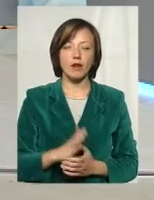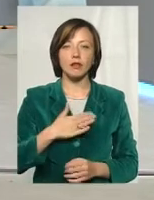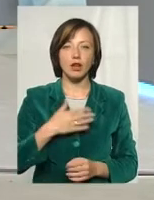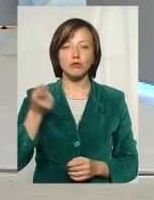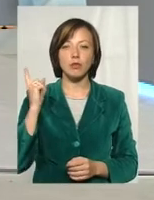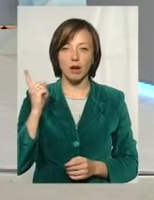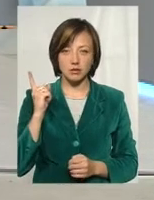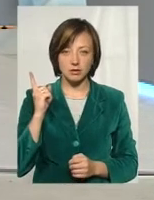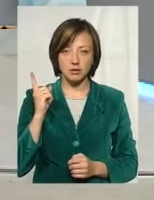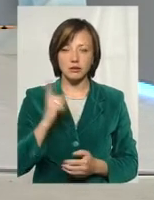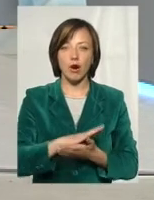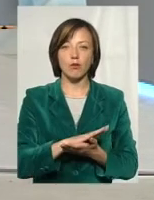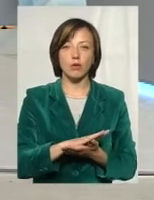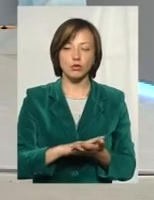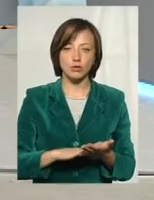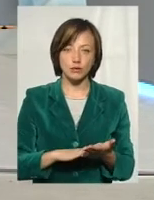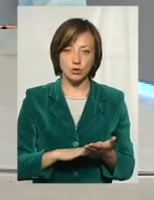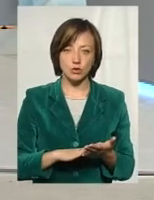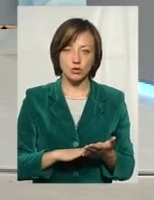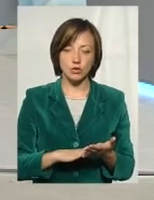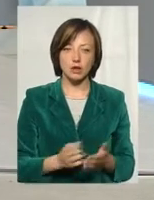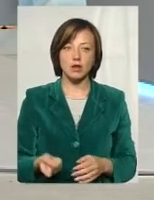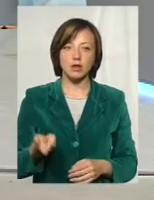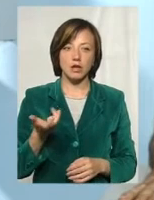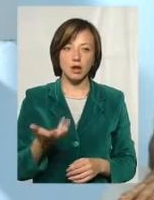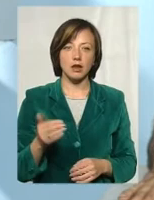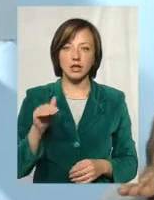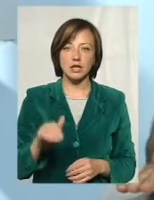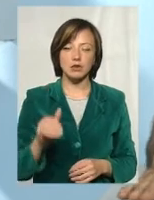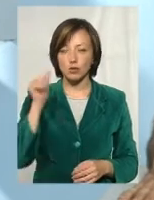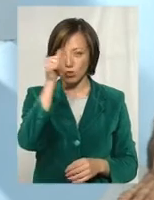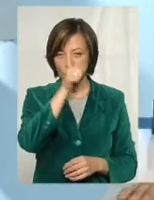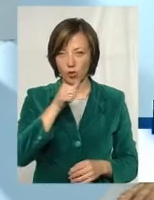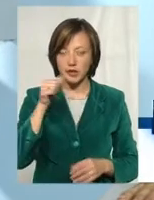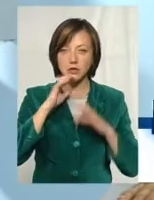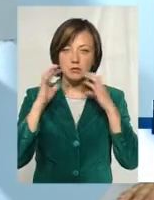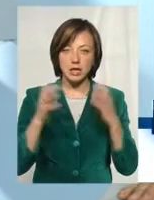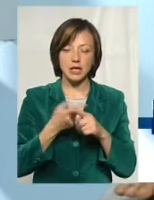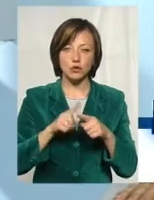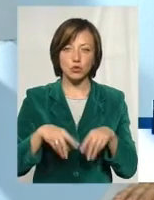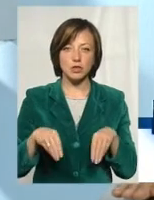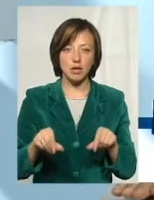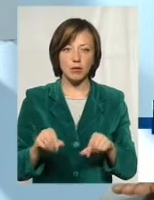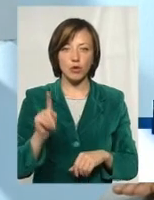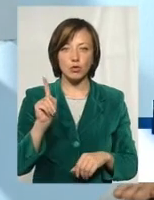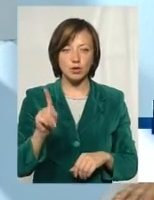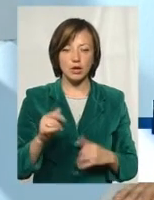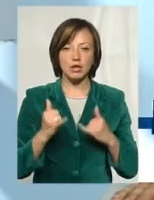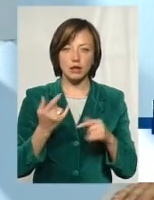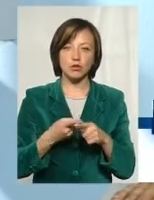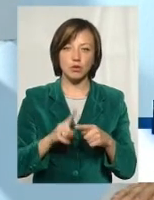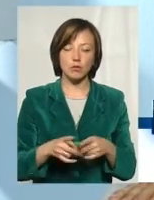предки впродовж декількох тисяч років зберегли цю землю, хоча для